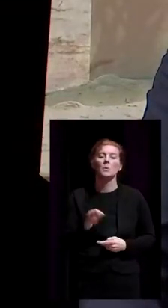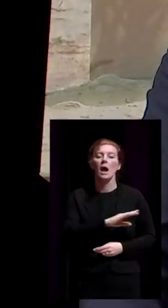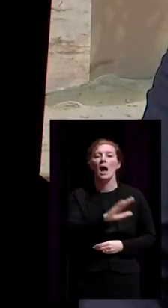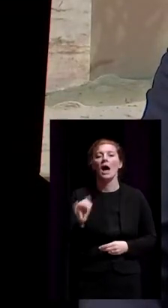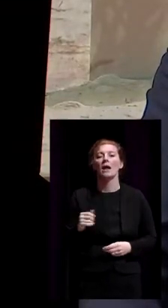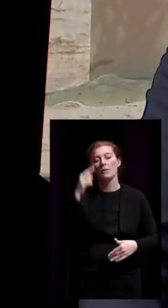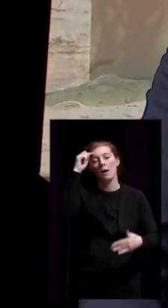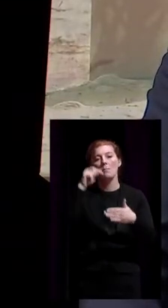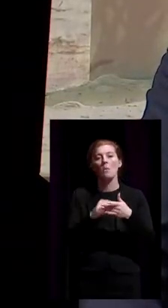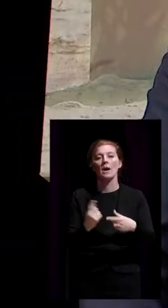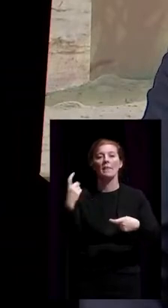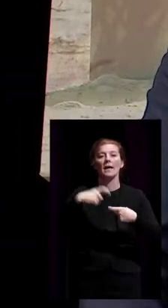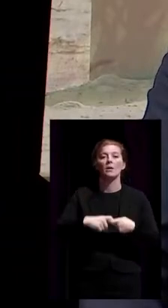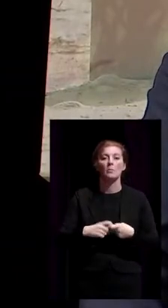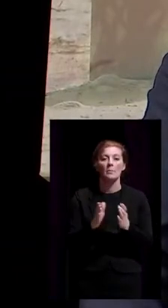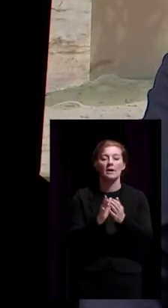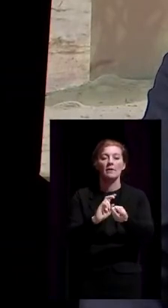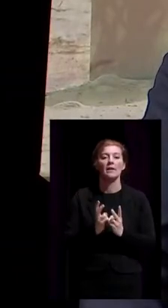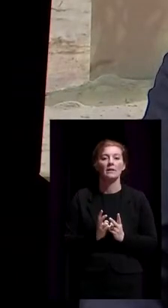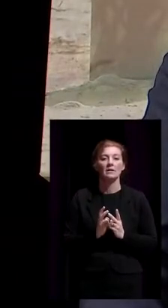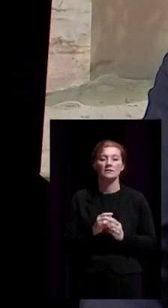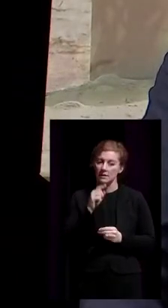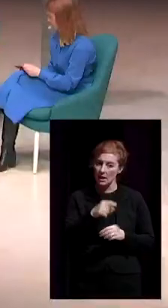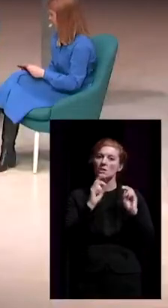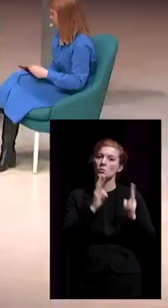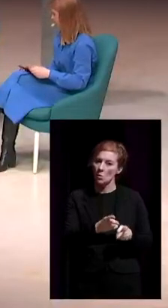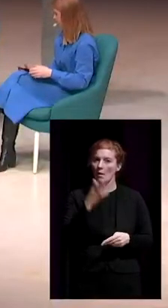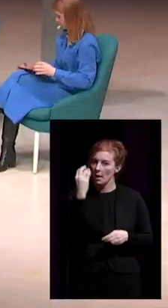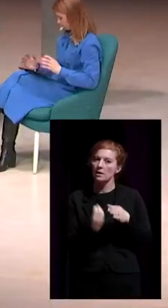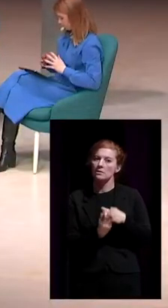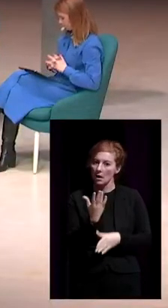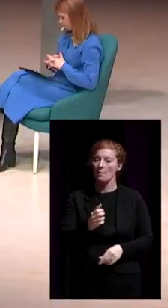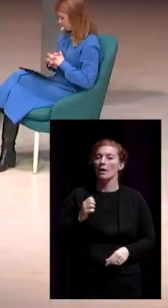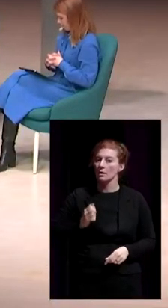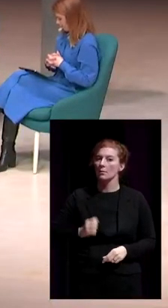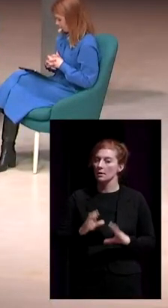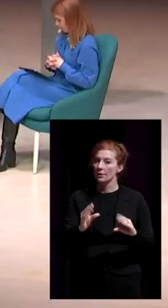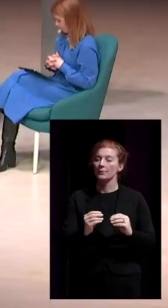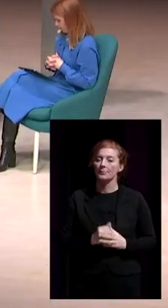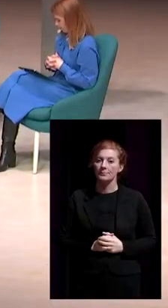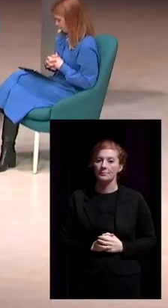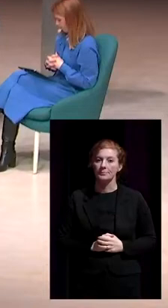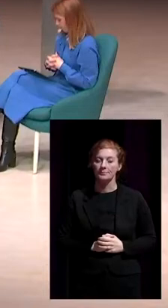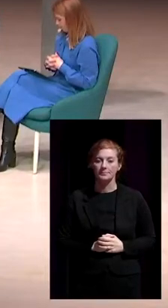hänger ihop. Det är den måten vi, tror jag, skapar engagemang på.